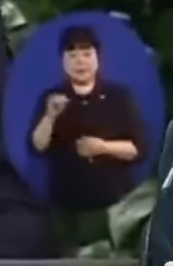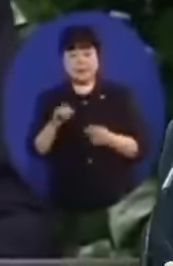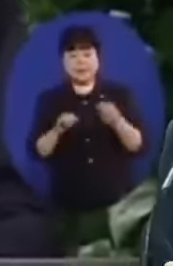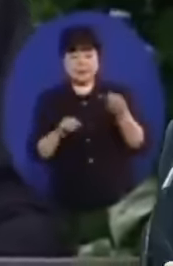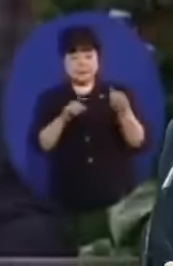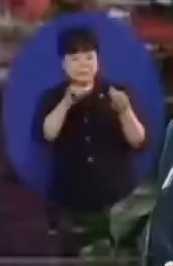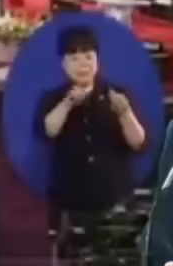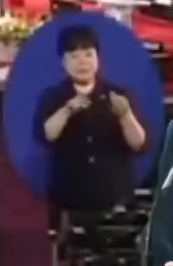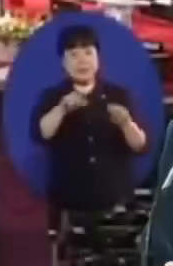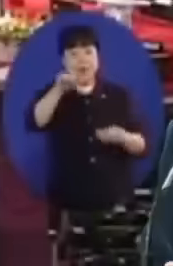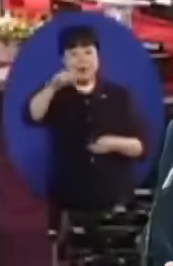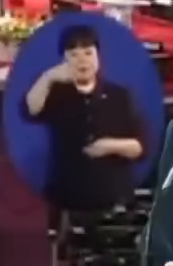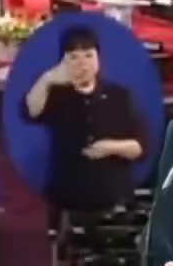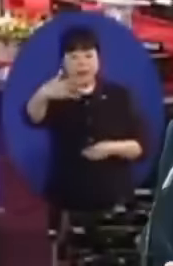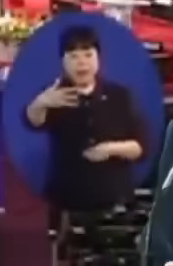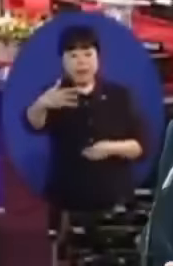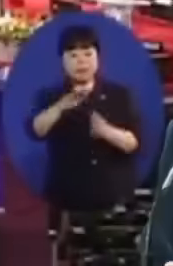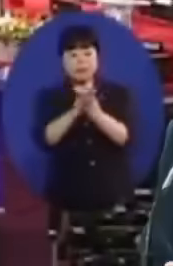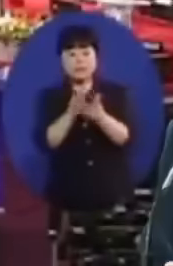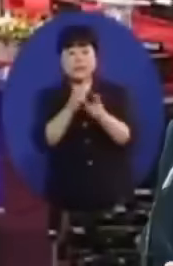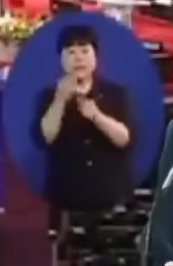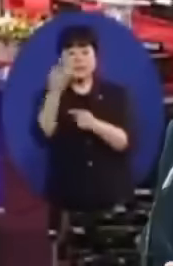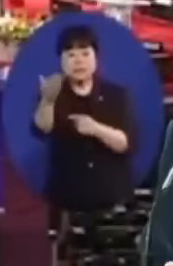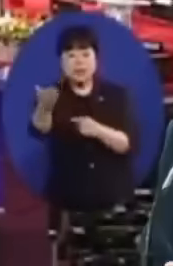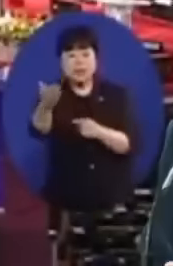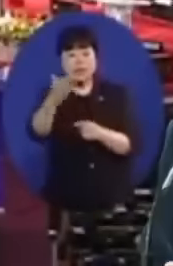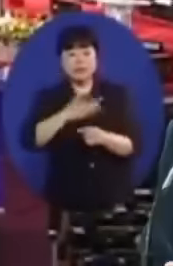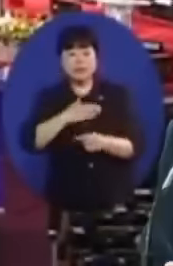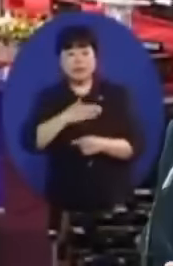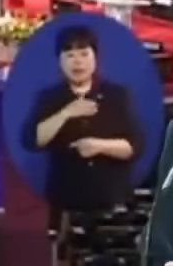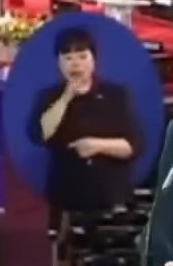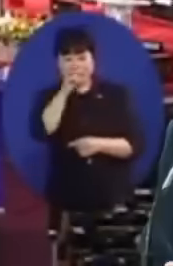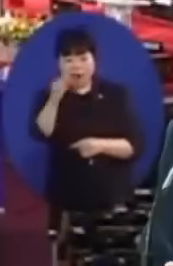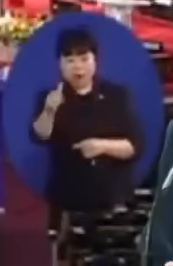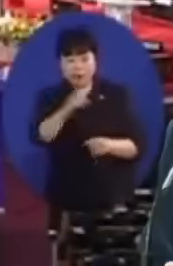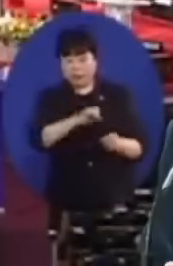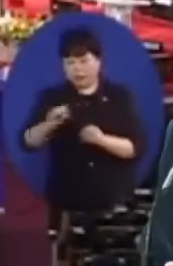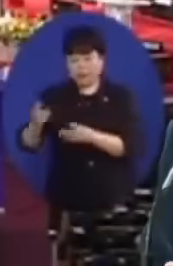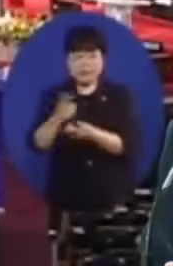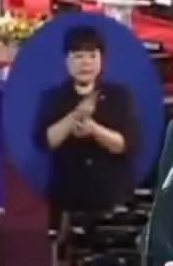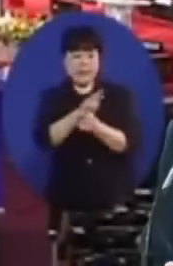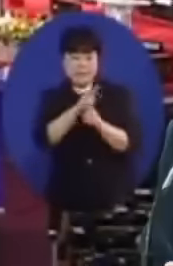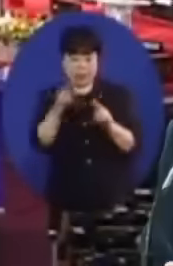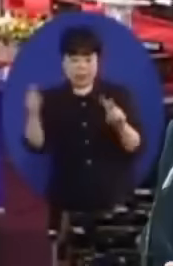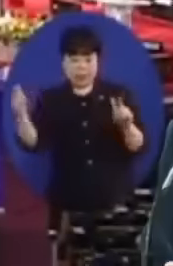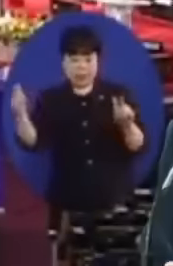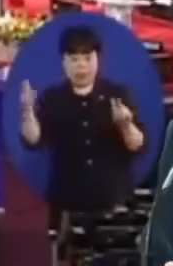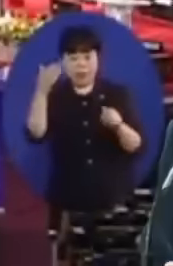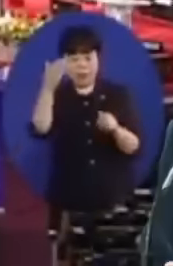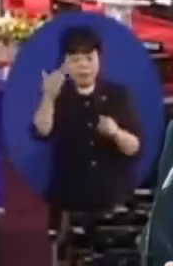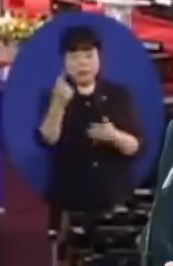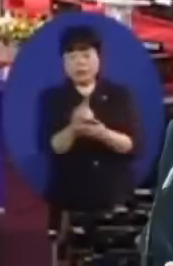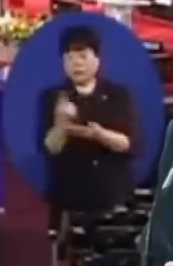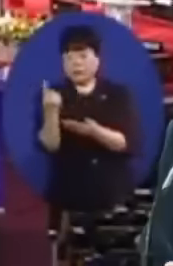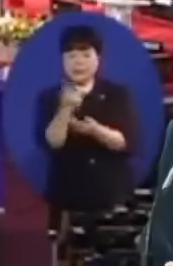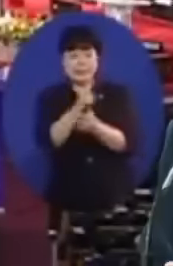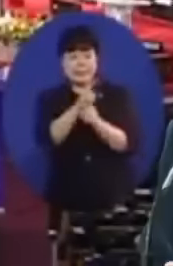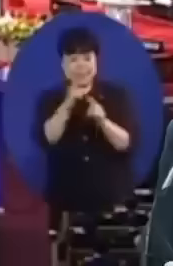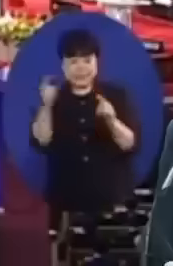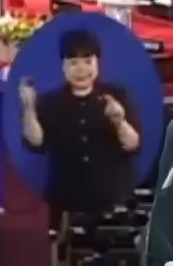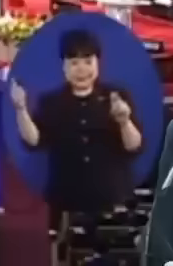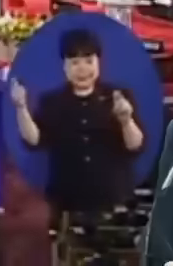히브리서 13장 5절로 8절에 그가 친히 말씀하기를 내가 결코 너를 버리지 아니하고 너희를 떠나지 아니하리라